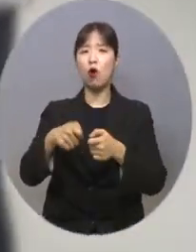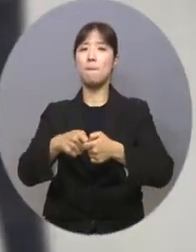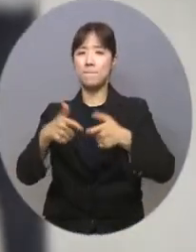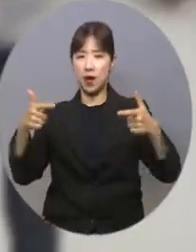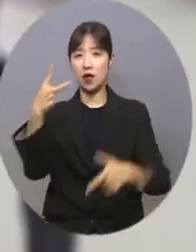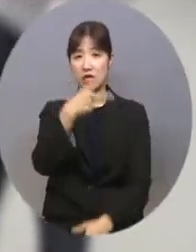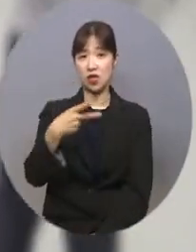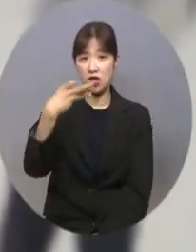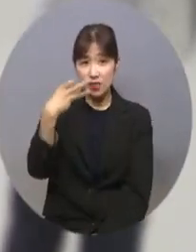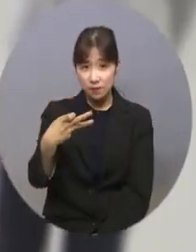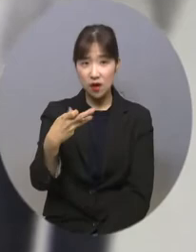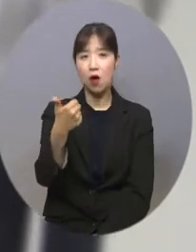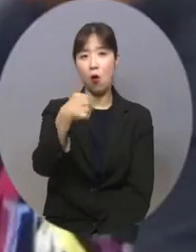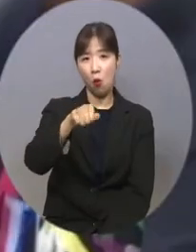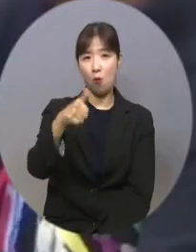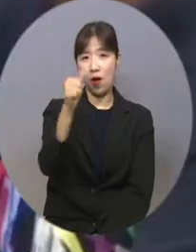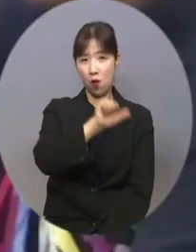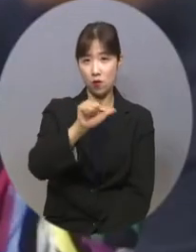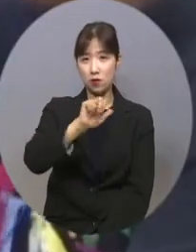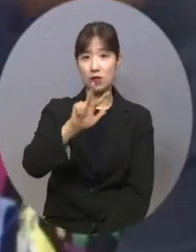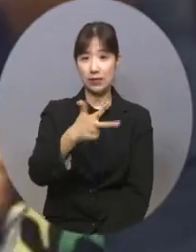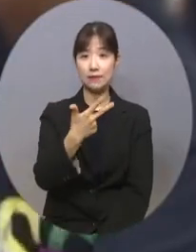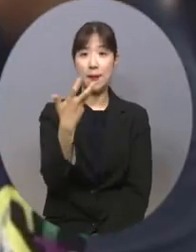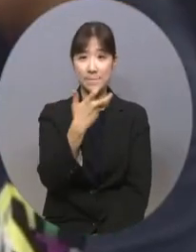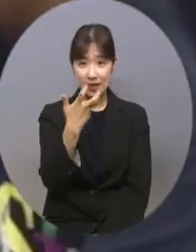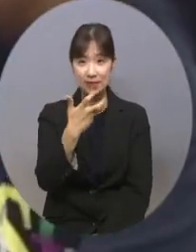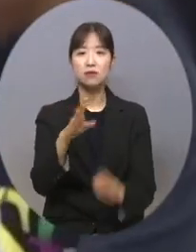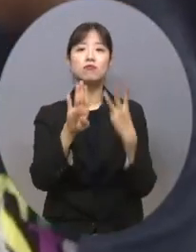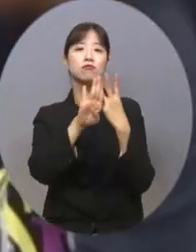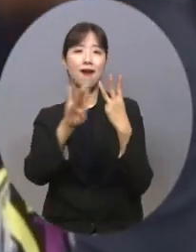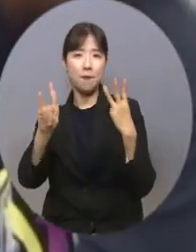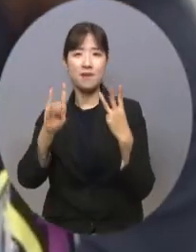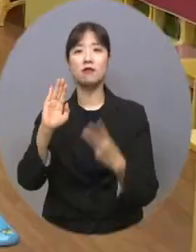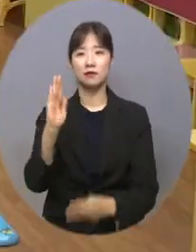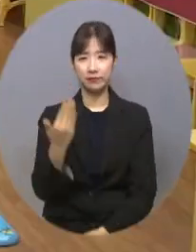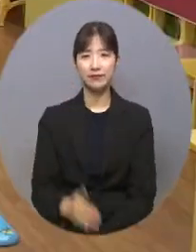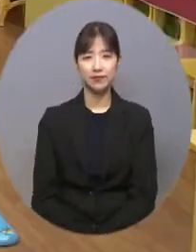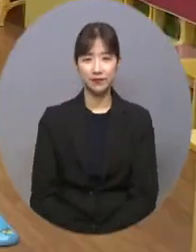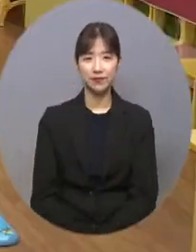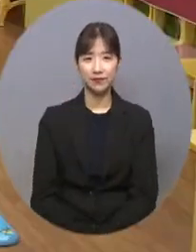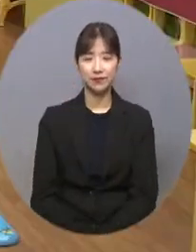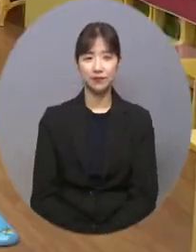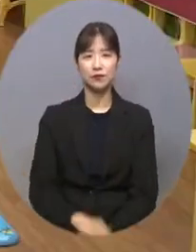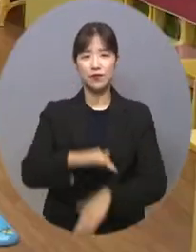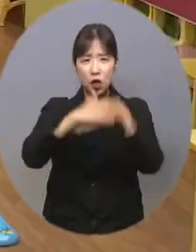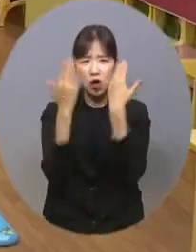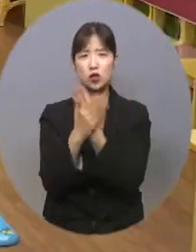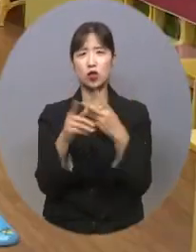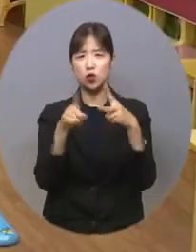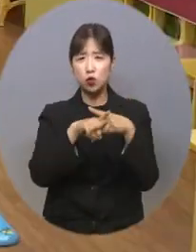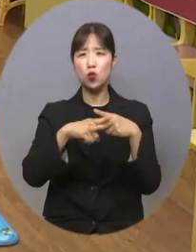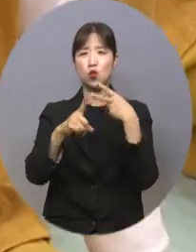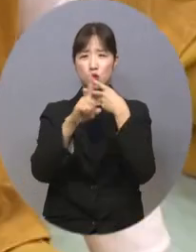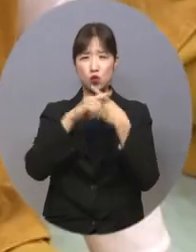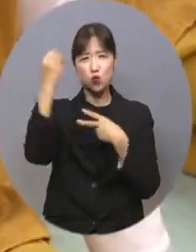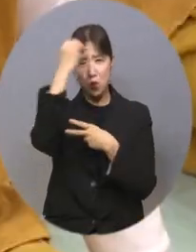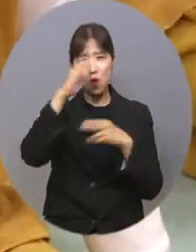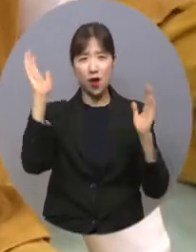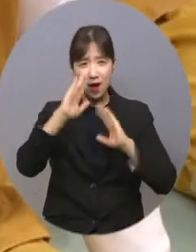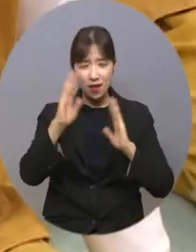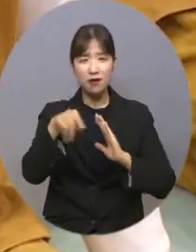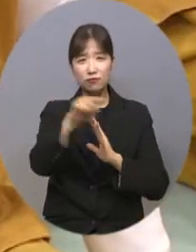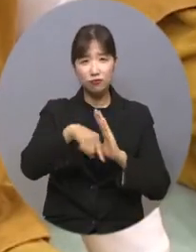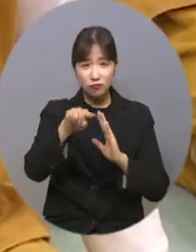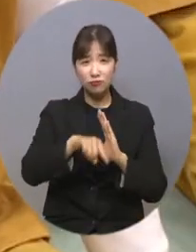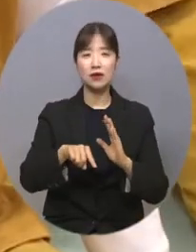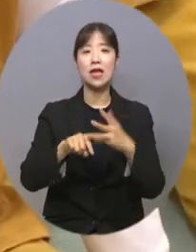2013년 55,700 80명의 3배에 가깝습니다 전체 초 중 고생 에서 다문화 학생이 차지하는